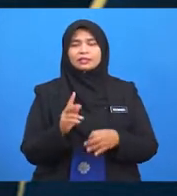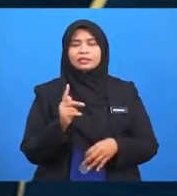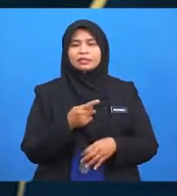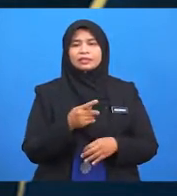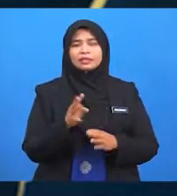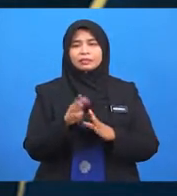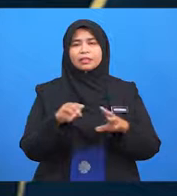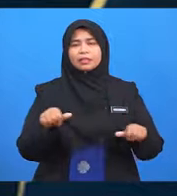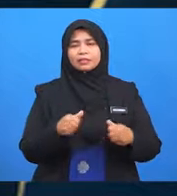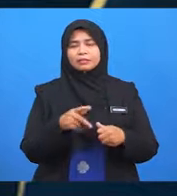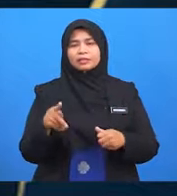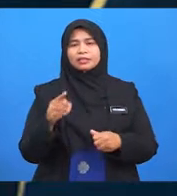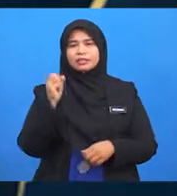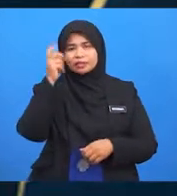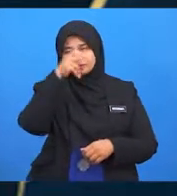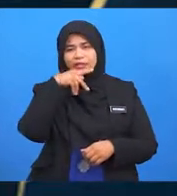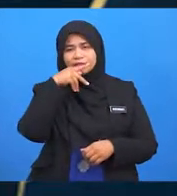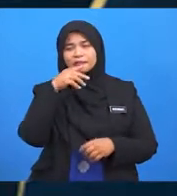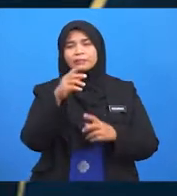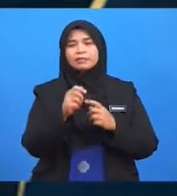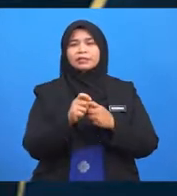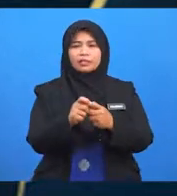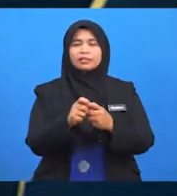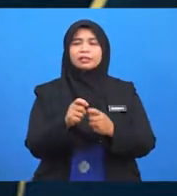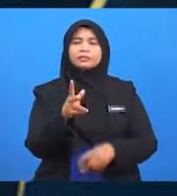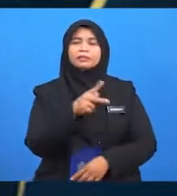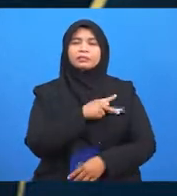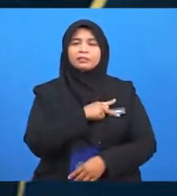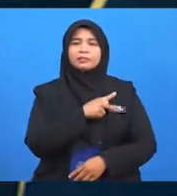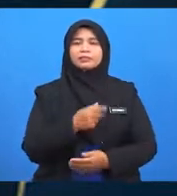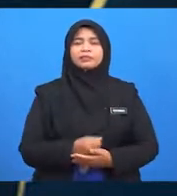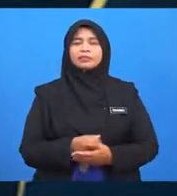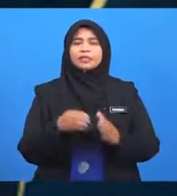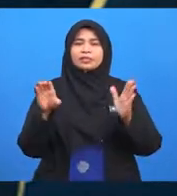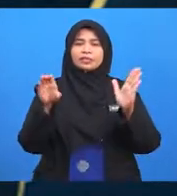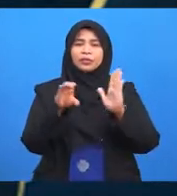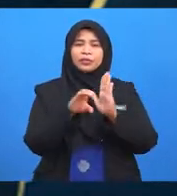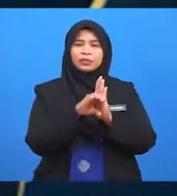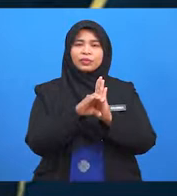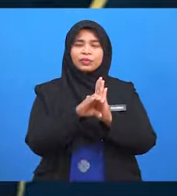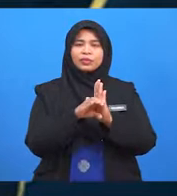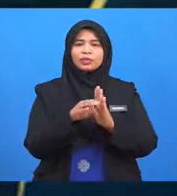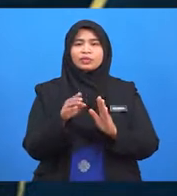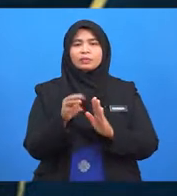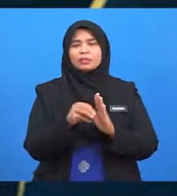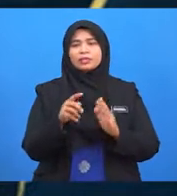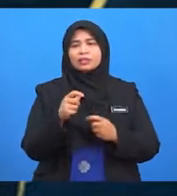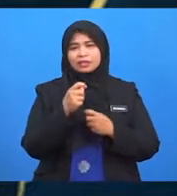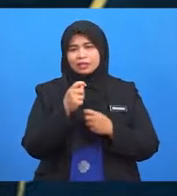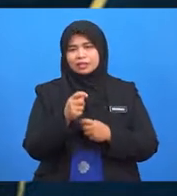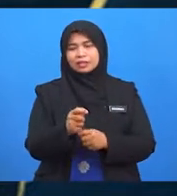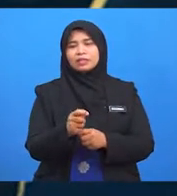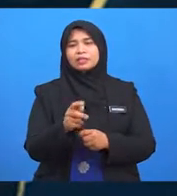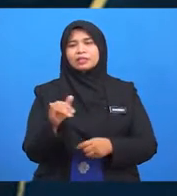kita mengamalkan sikap mentaati pemimpin? Contohnya, mentaati ibu